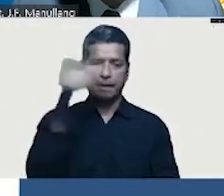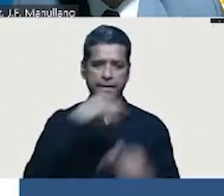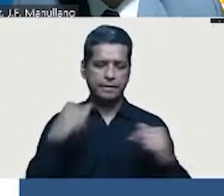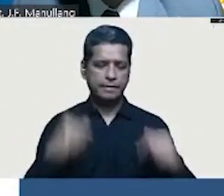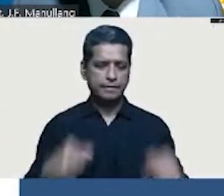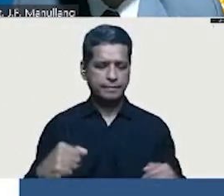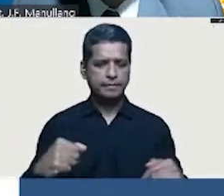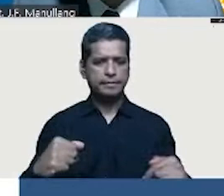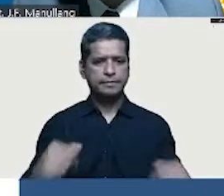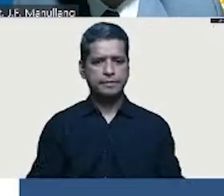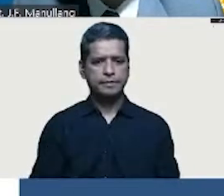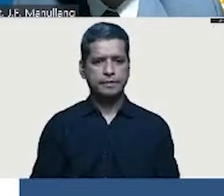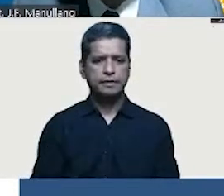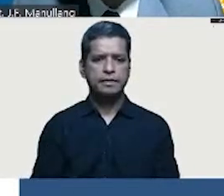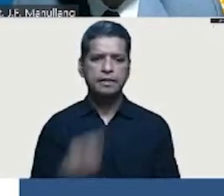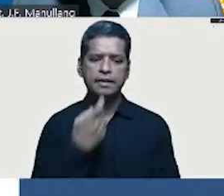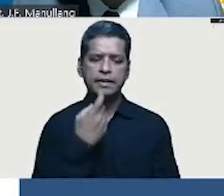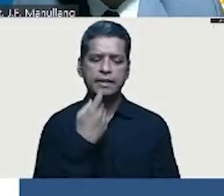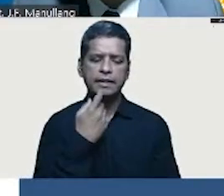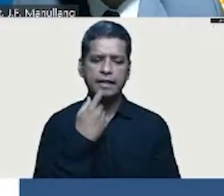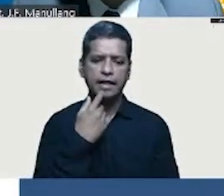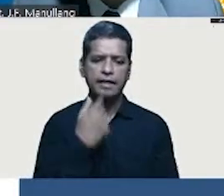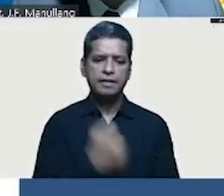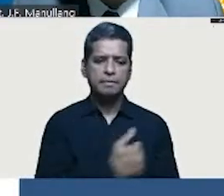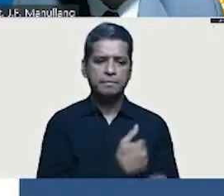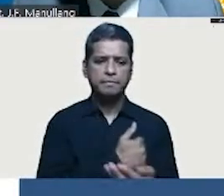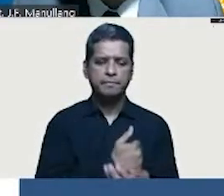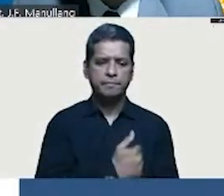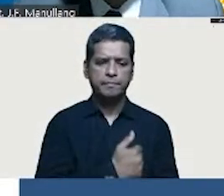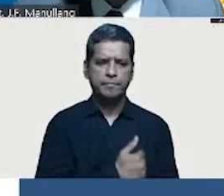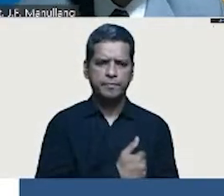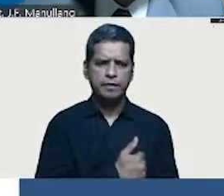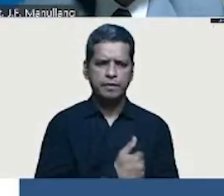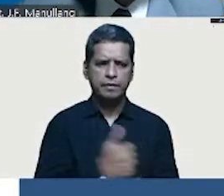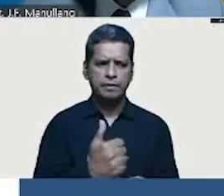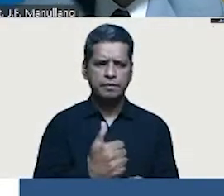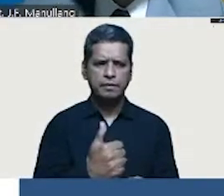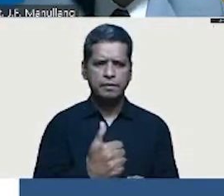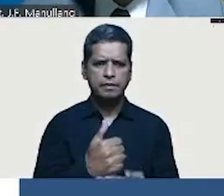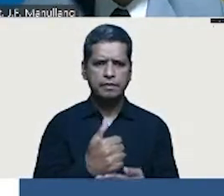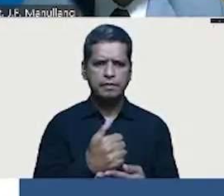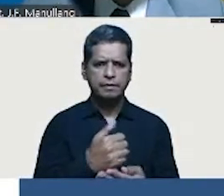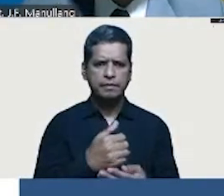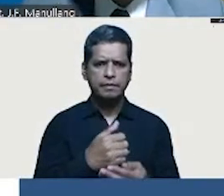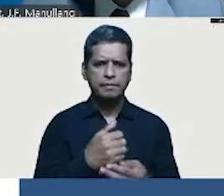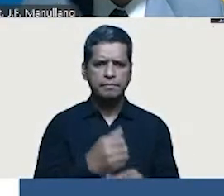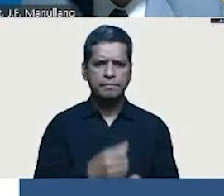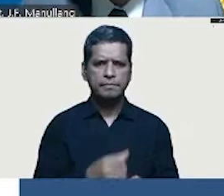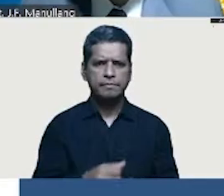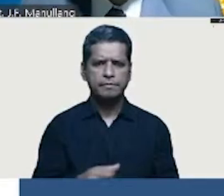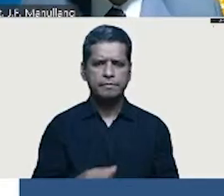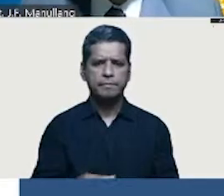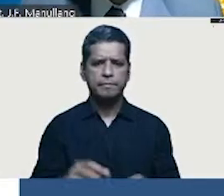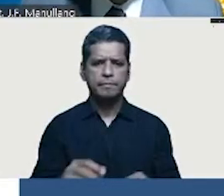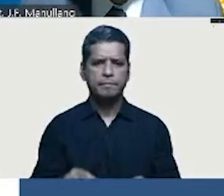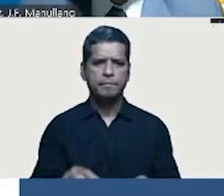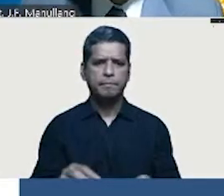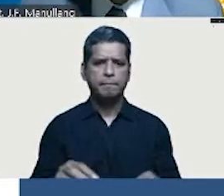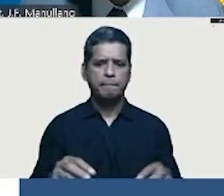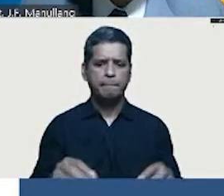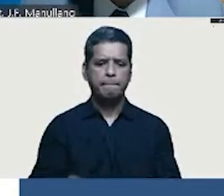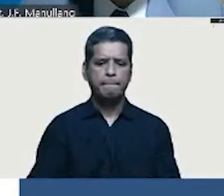yaitu tentang kebinasaan orang-orang jahat atau orang plastik pertanyaan ini